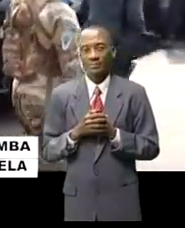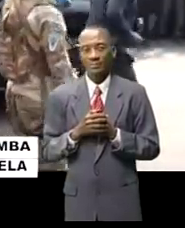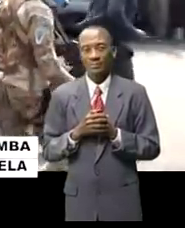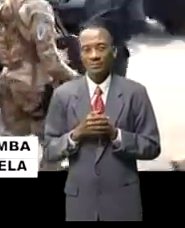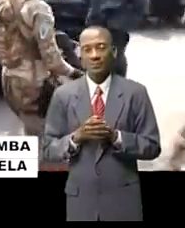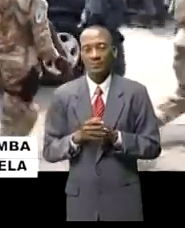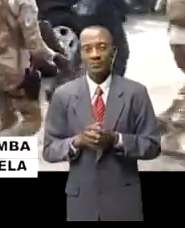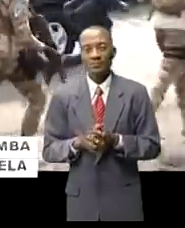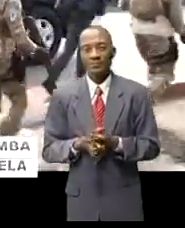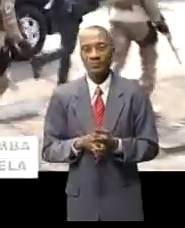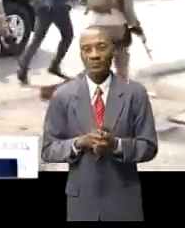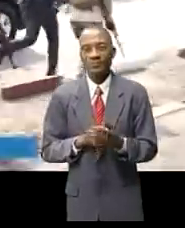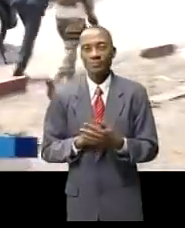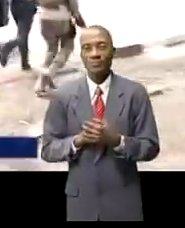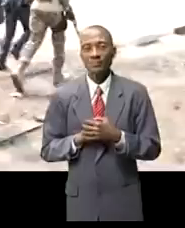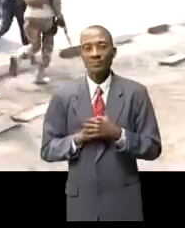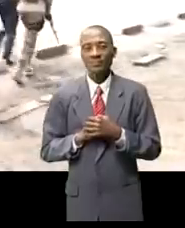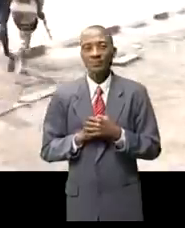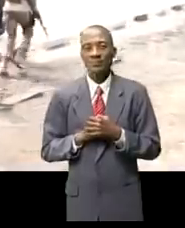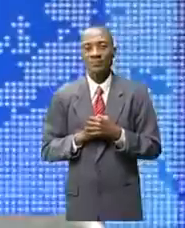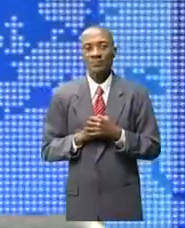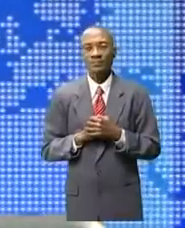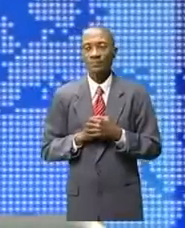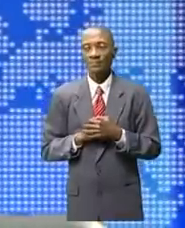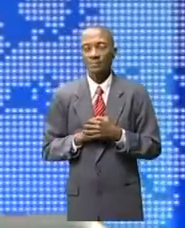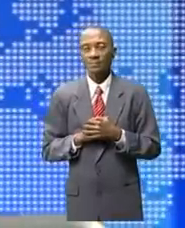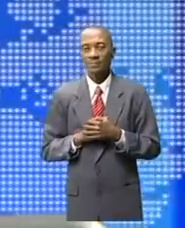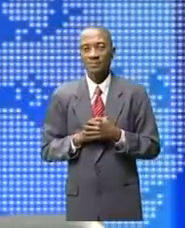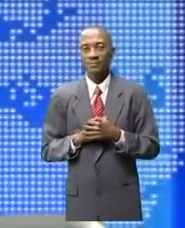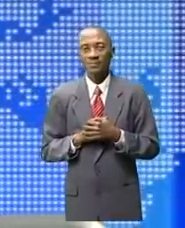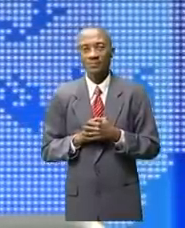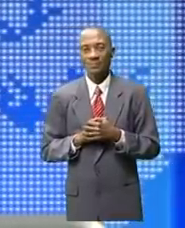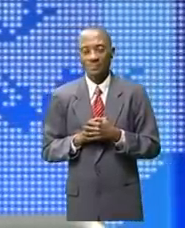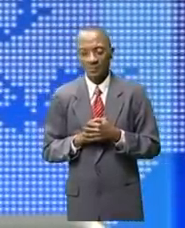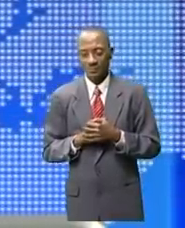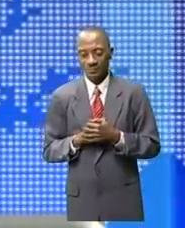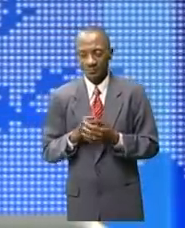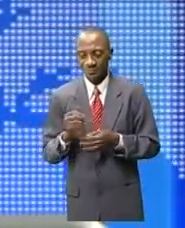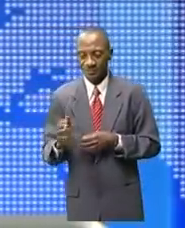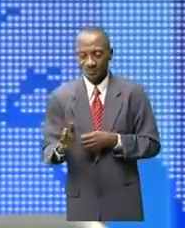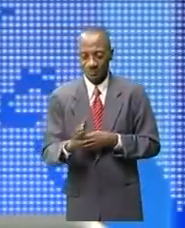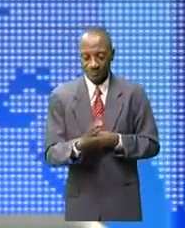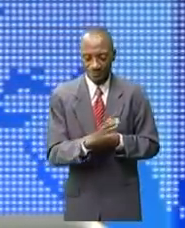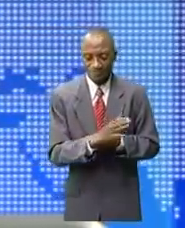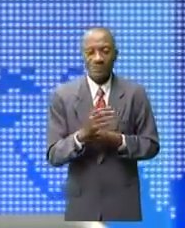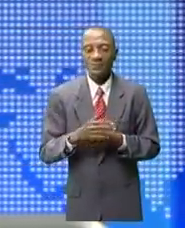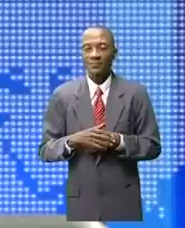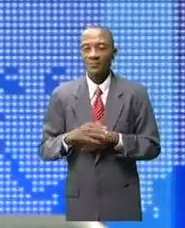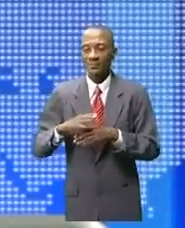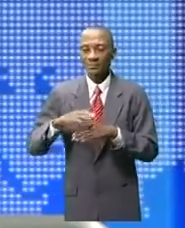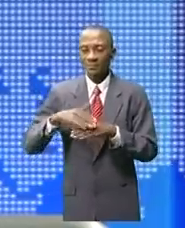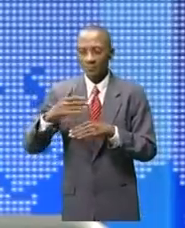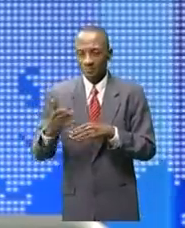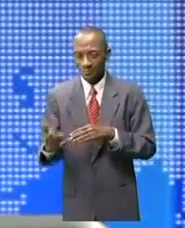Après. après des offensives contre les forces